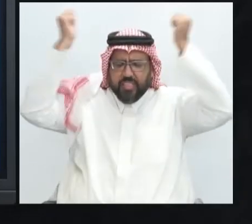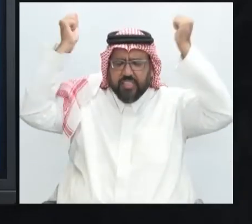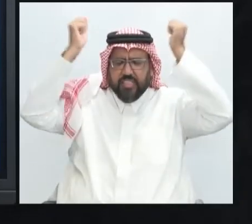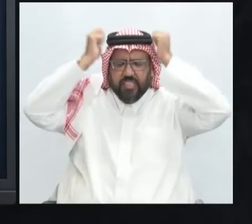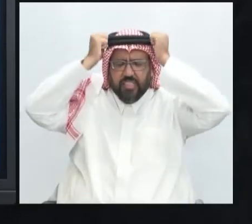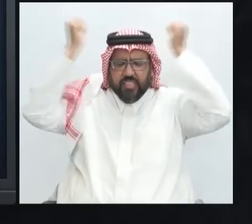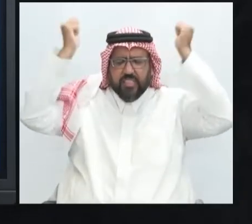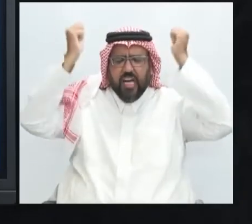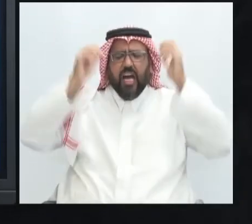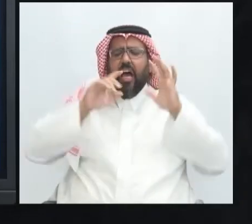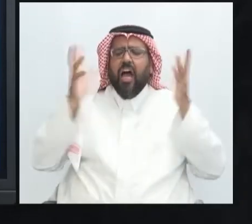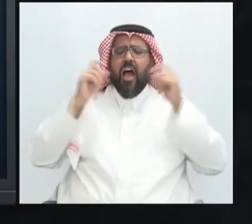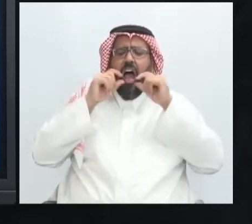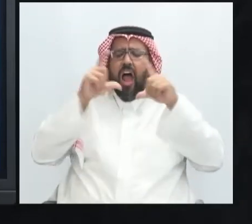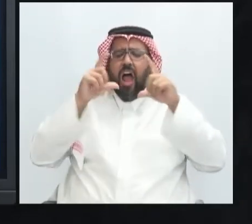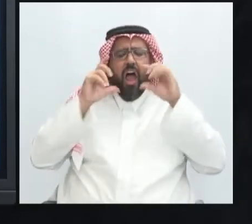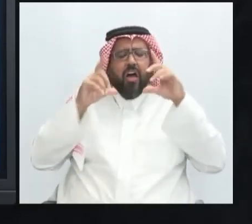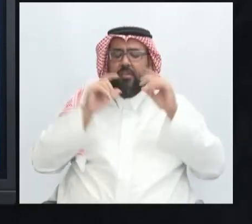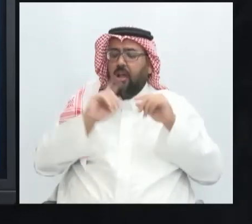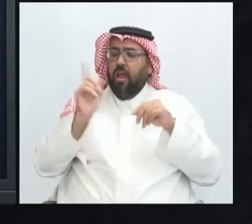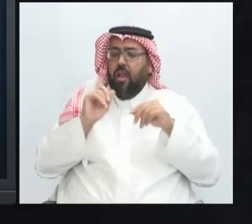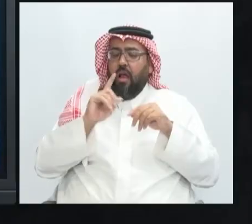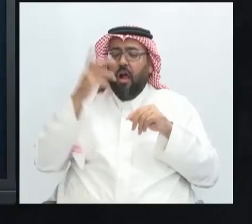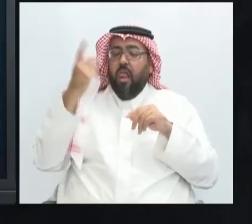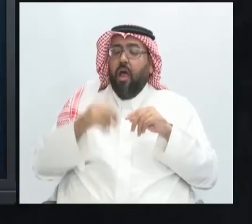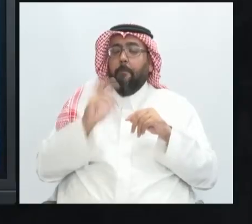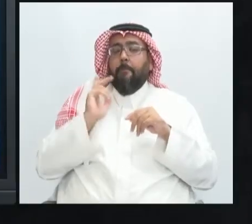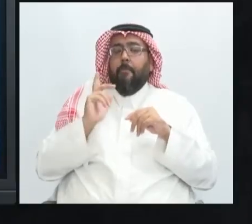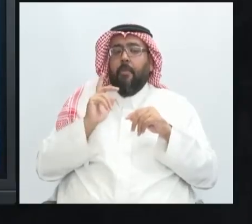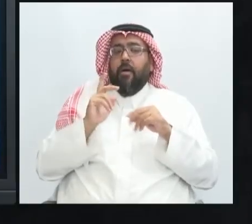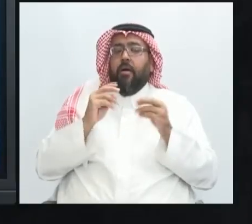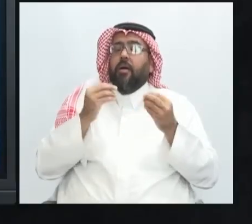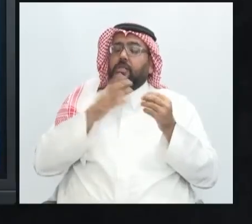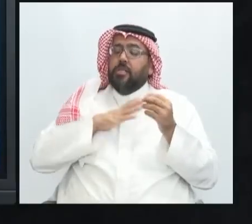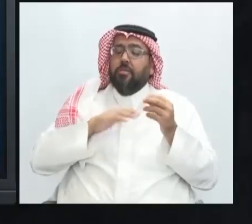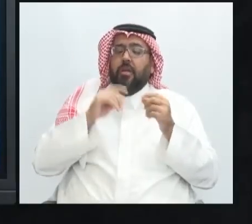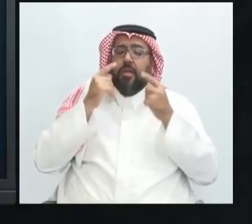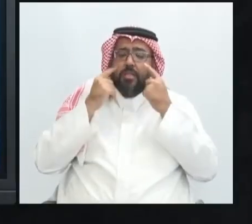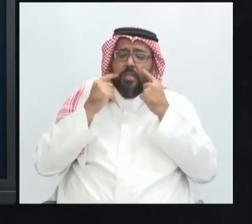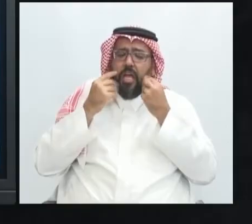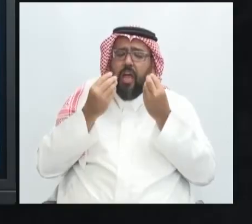للخدود وغير ذلك فما رايكم ابنائي ها اريد ان اسمع منكم الاجابات جيد